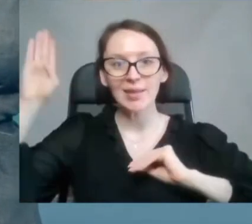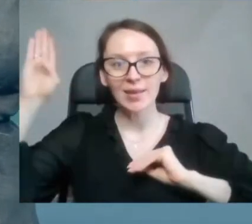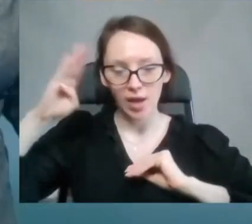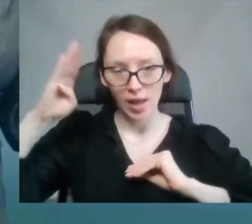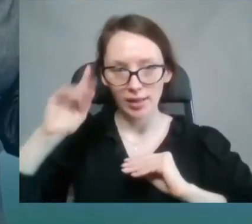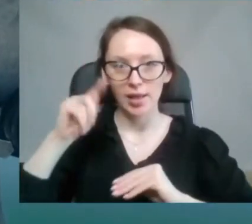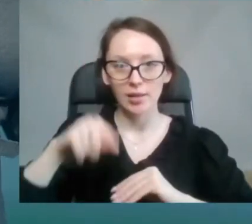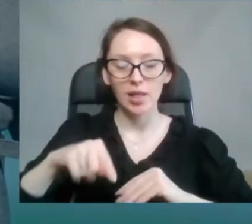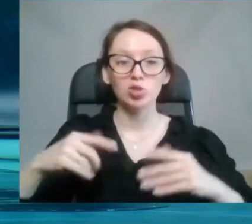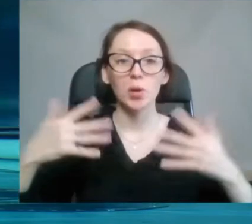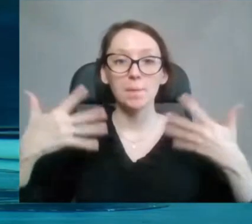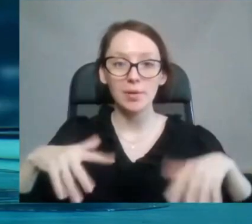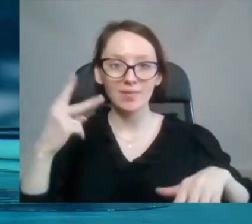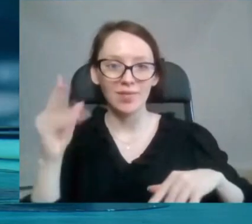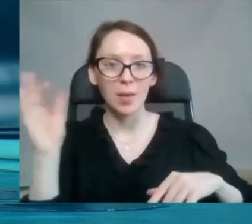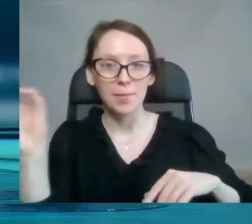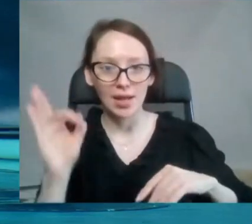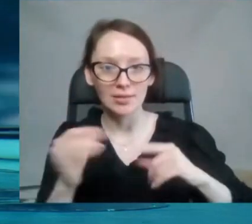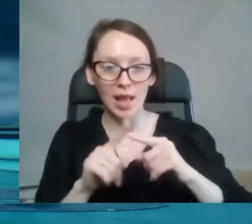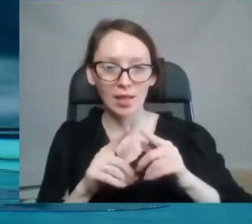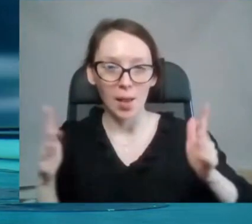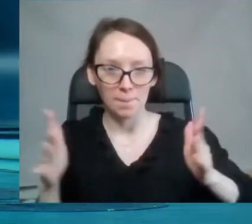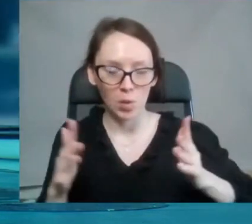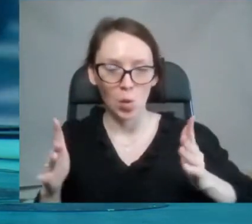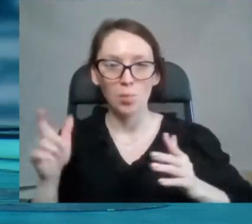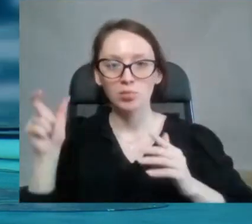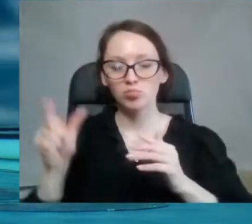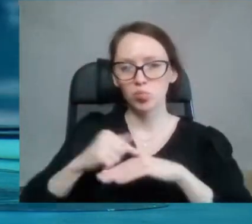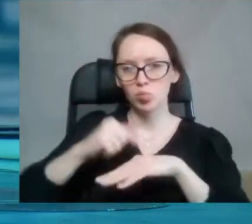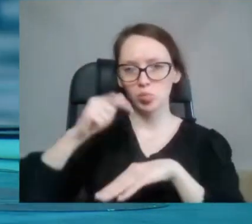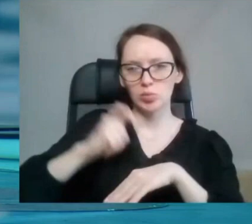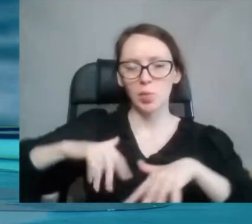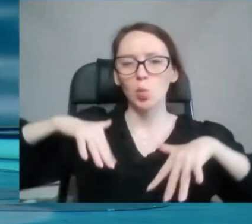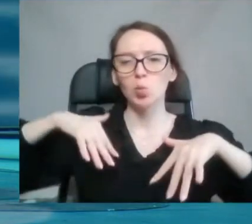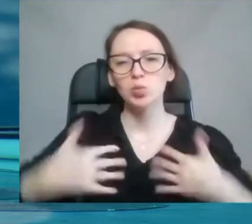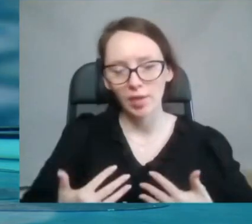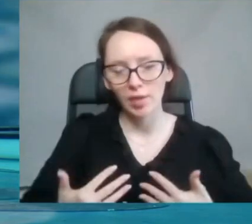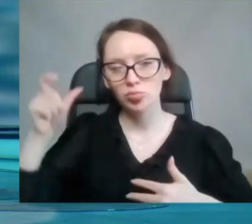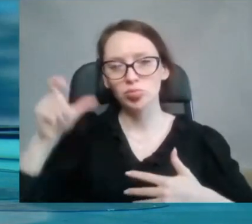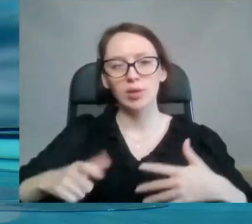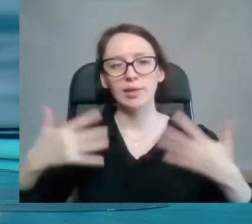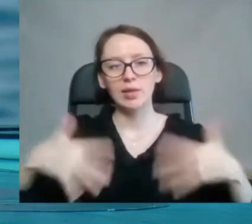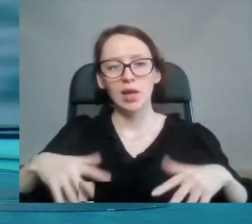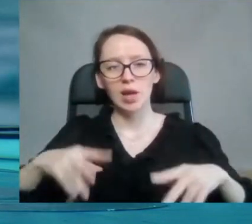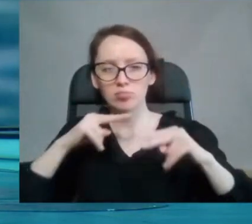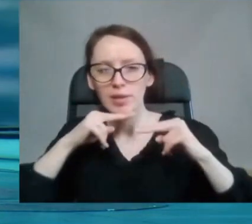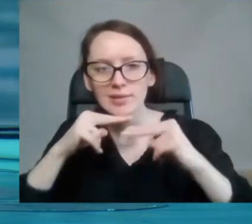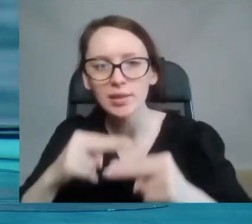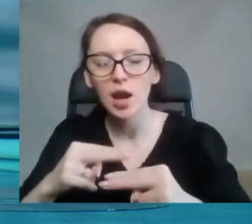даже 2% этого объема, он чувствует себя уставшим. Он теряет концентрацию, он